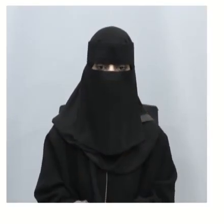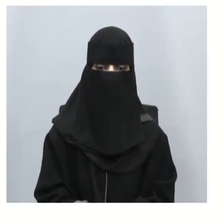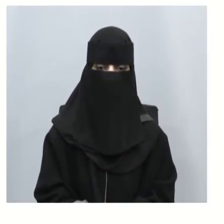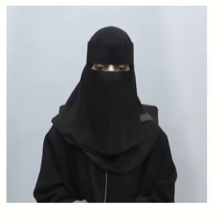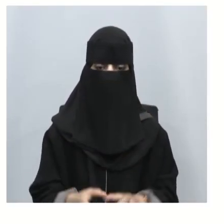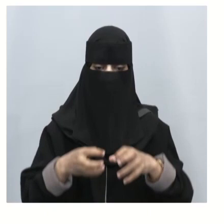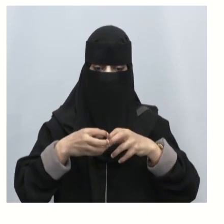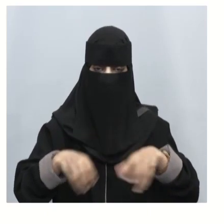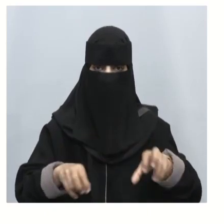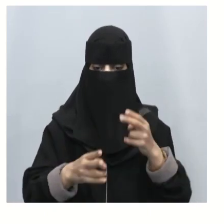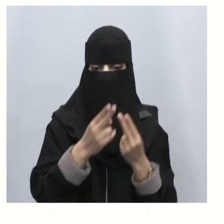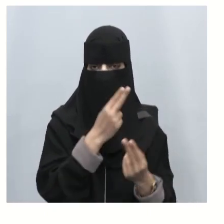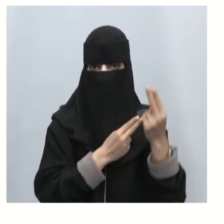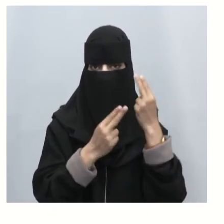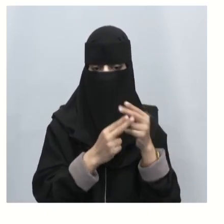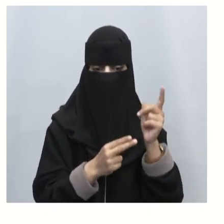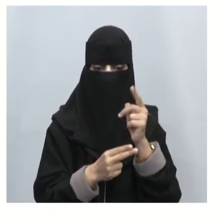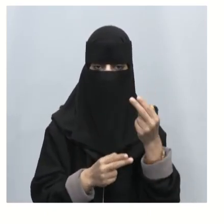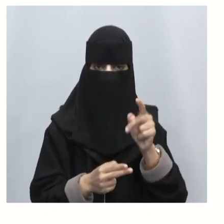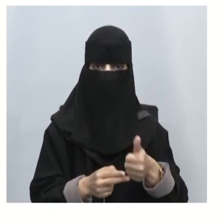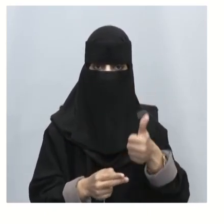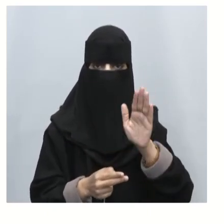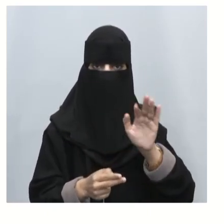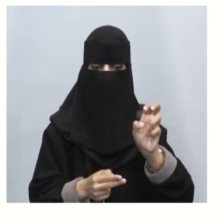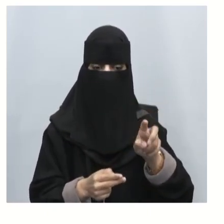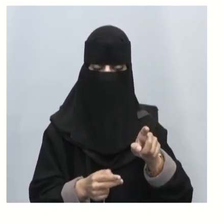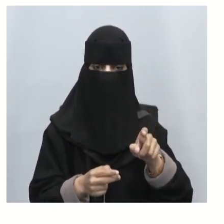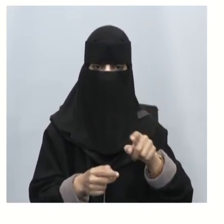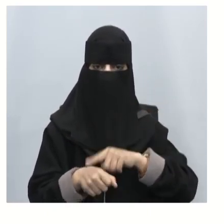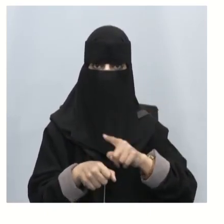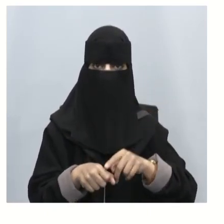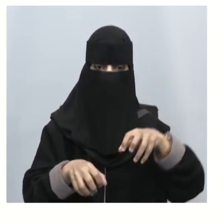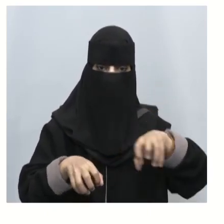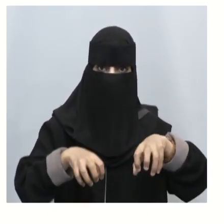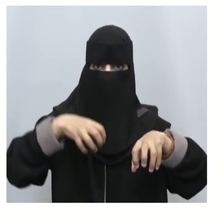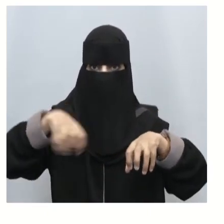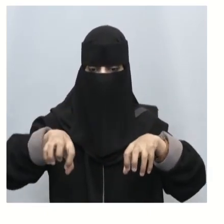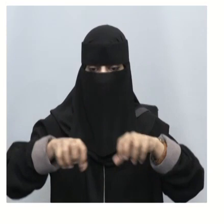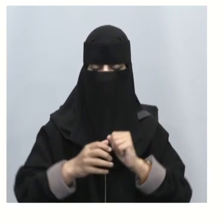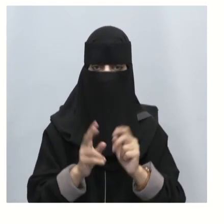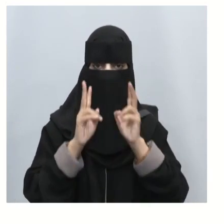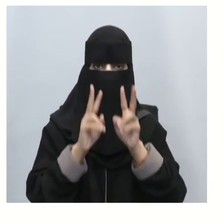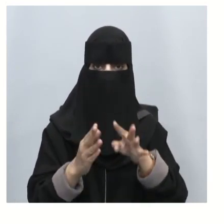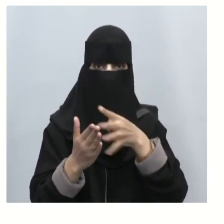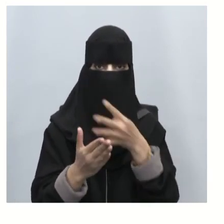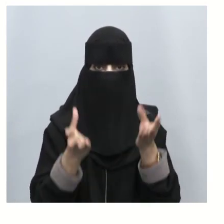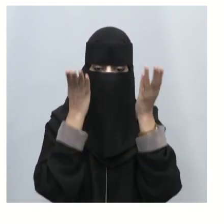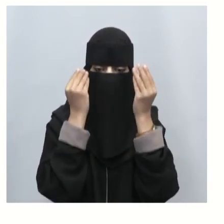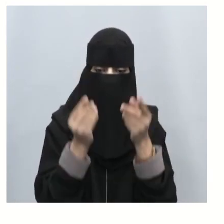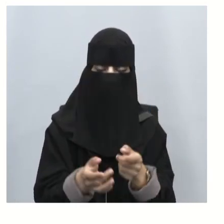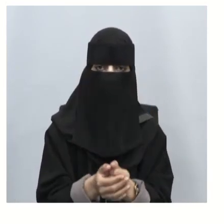انقسم التاريخ او انقسم تاريخ الدوله العباسيه الى عصرين ولدينا هنا خارطه معرفيه